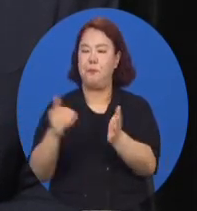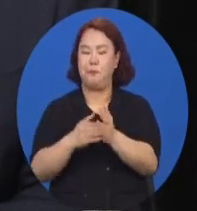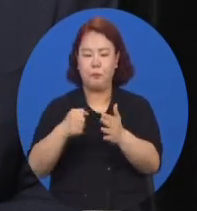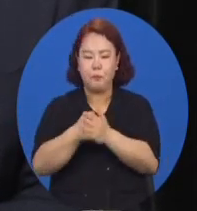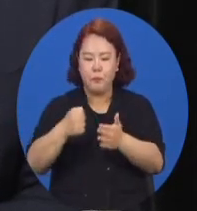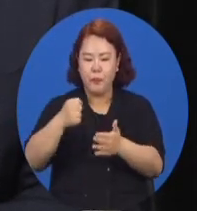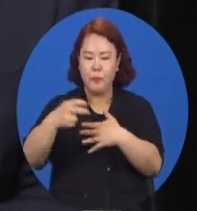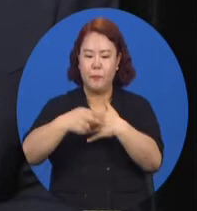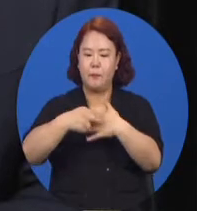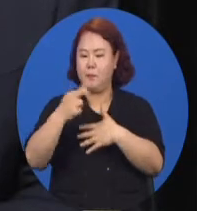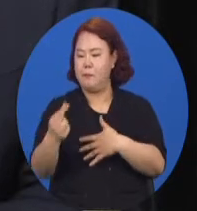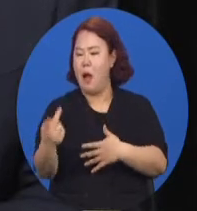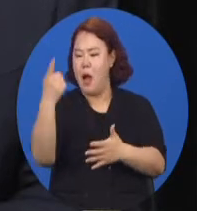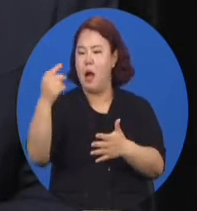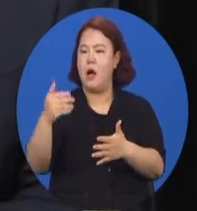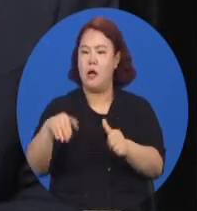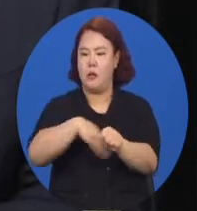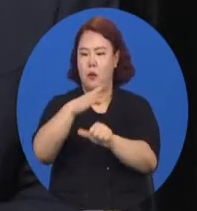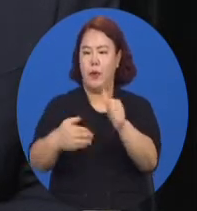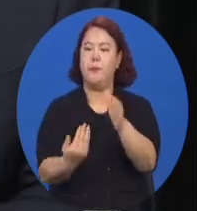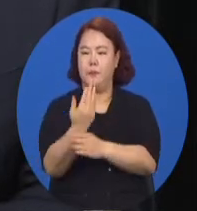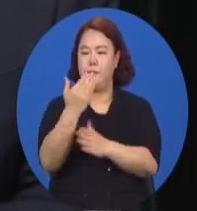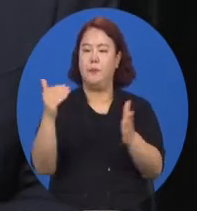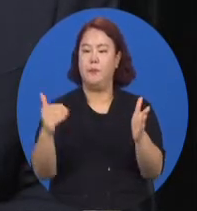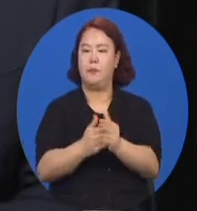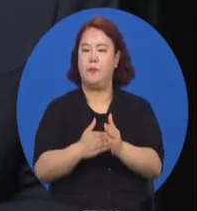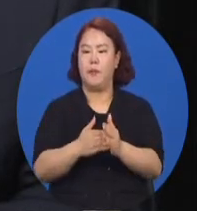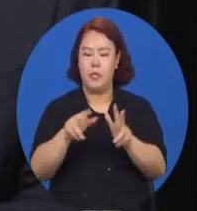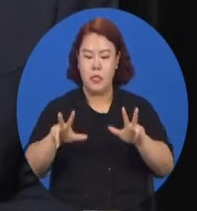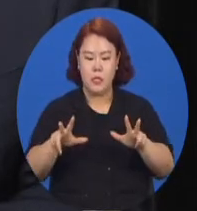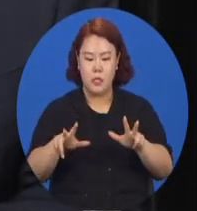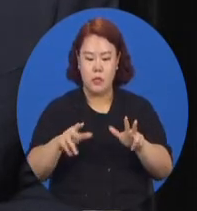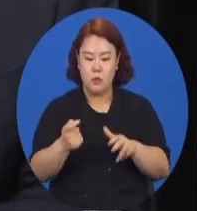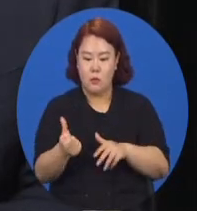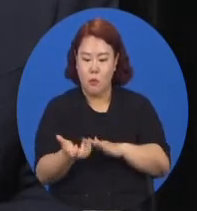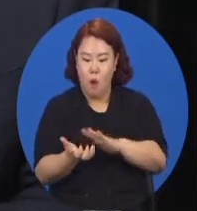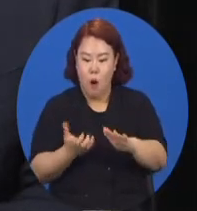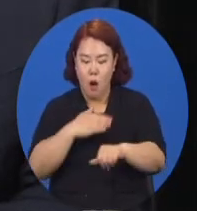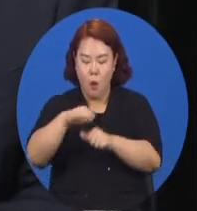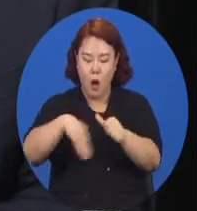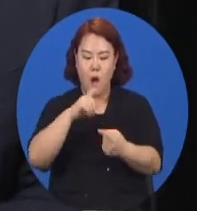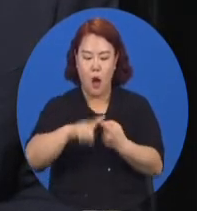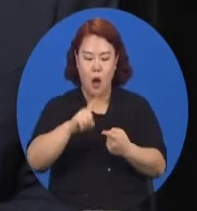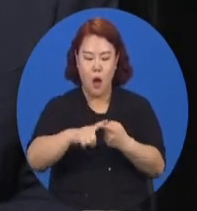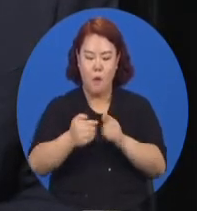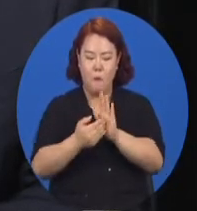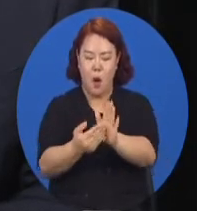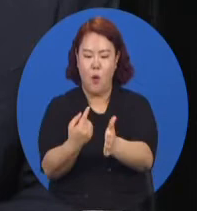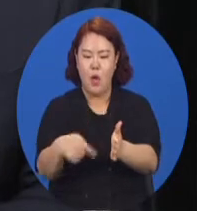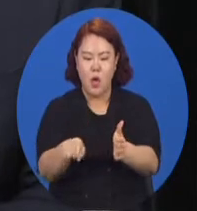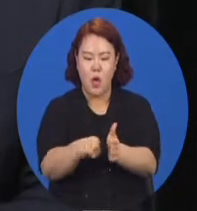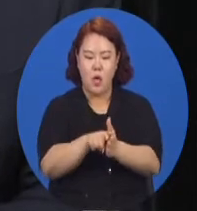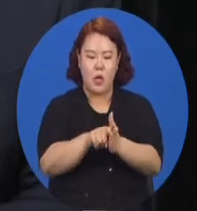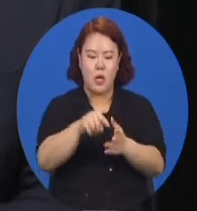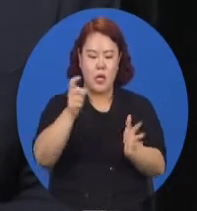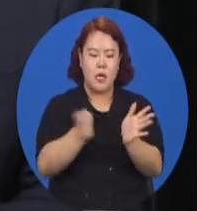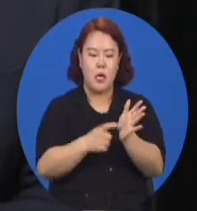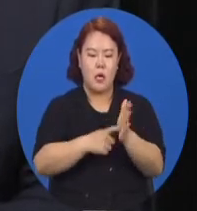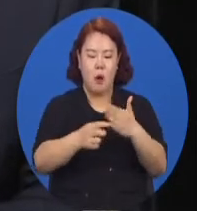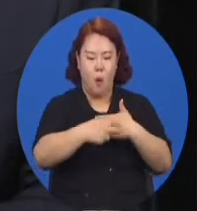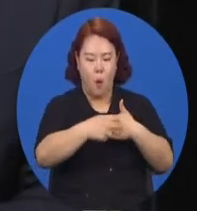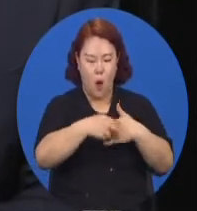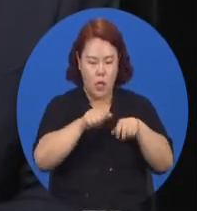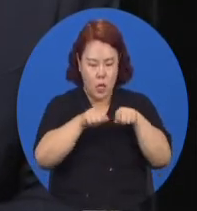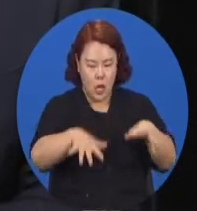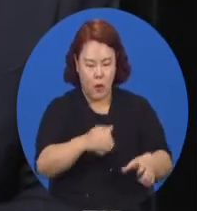상태가 발생됐는데 조금 전에 말씀드렸던 대로 이런 상황을 막기 위해서 우리는 긴급 의료 체계를 갖추고 지금